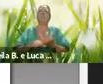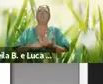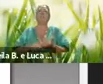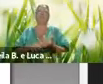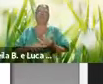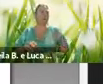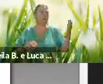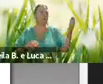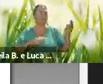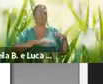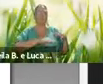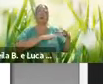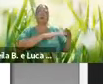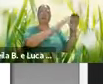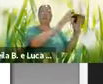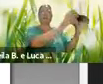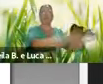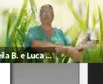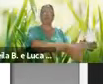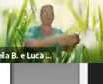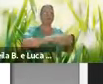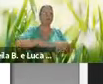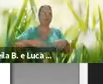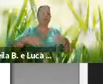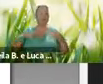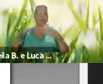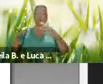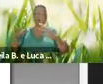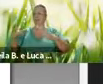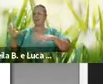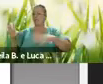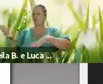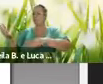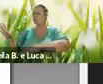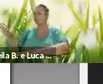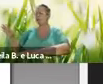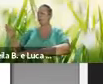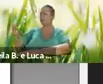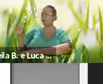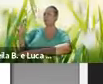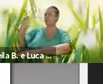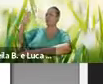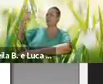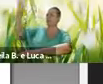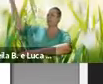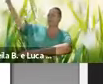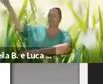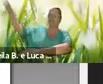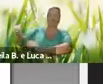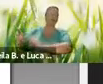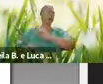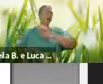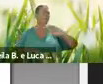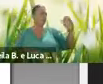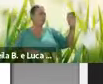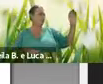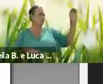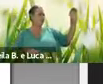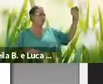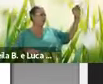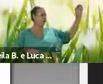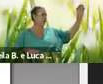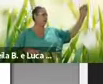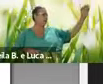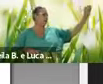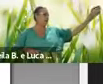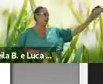le mode del giorno. Ah, adesso è moda fare questo, adesso è moda fare meditazione akashica, adesso è